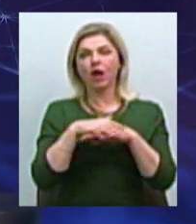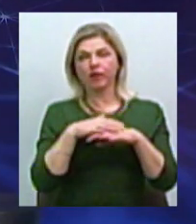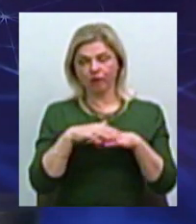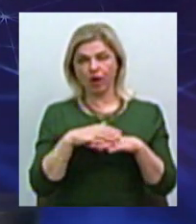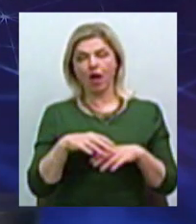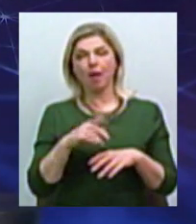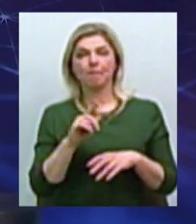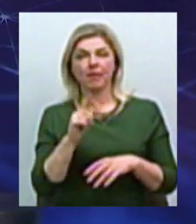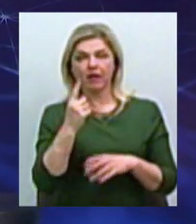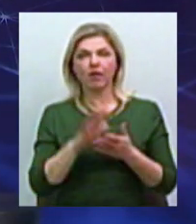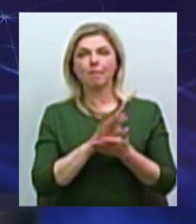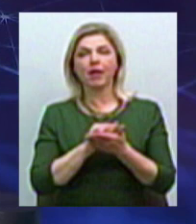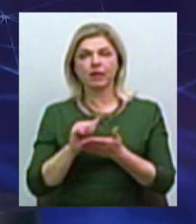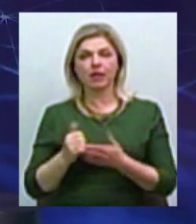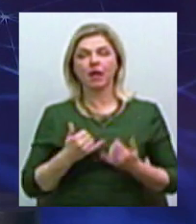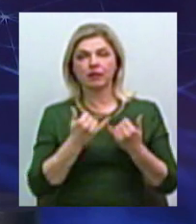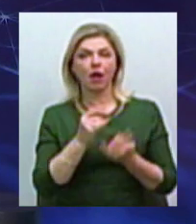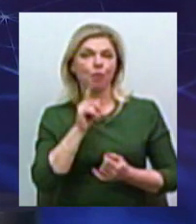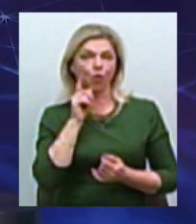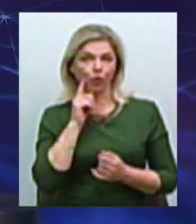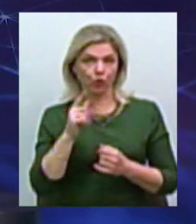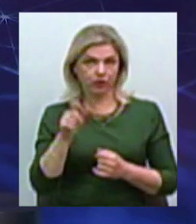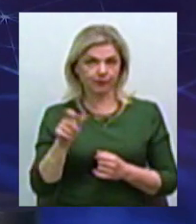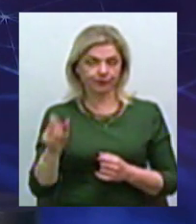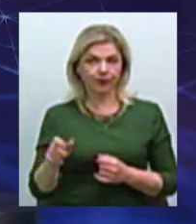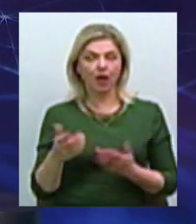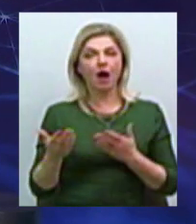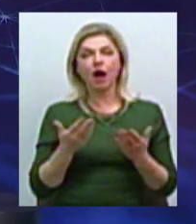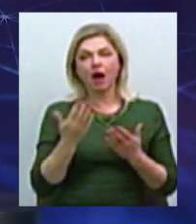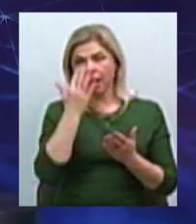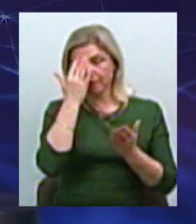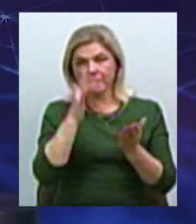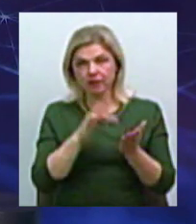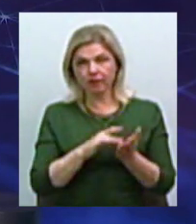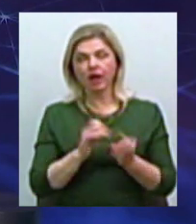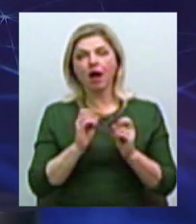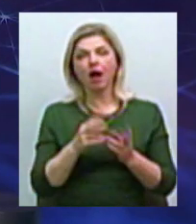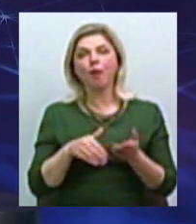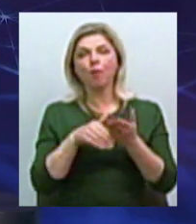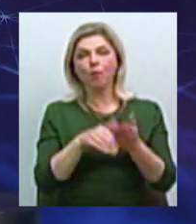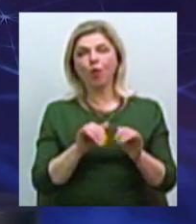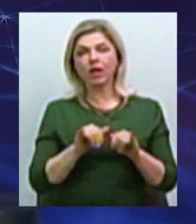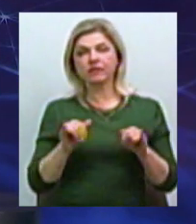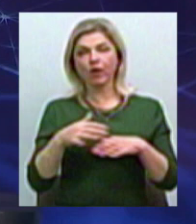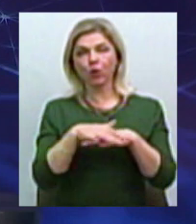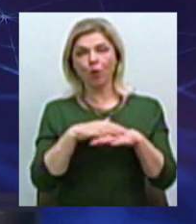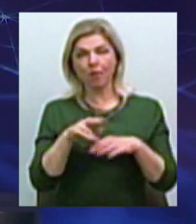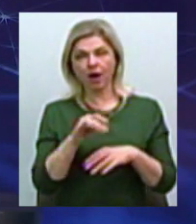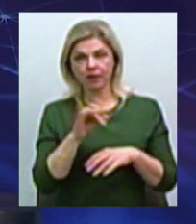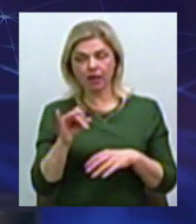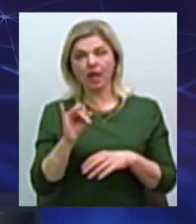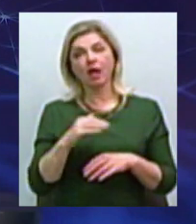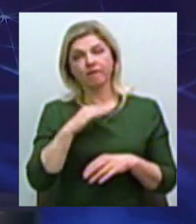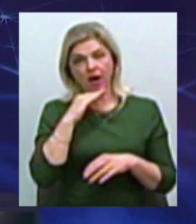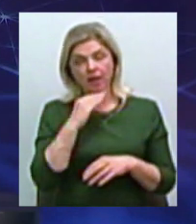молоді. Тож, яка головна концепція медіапростору, як допоможе така ініціатива у розвитку громади та чи вистачить в ОТГ